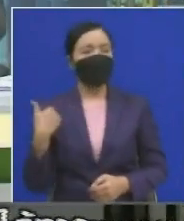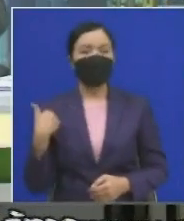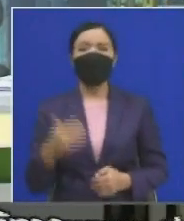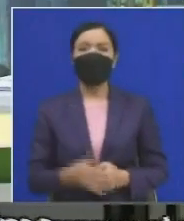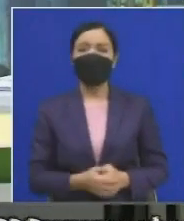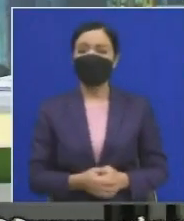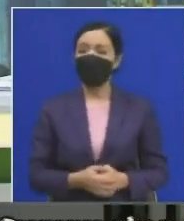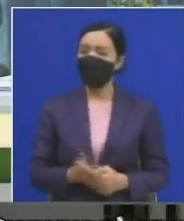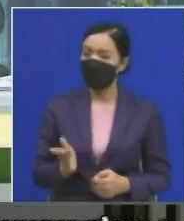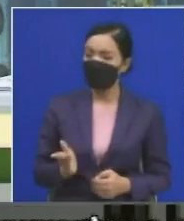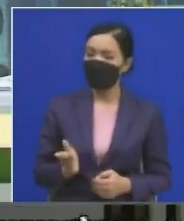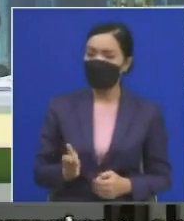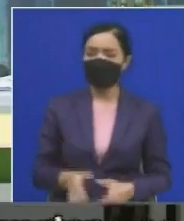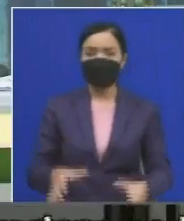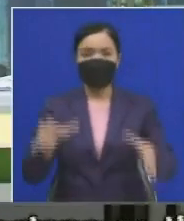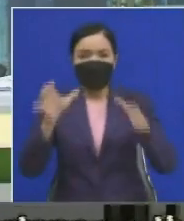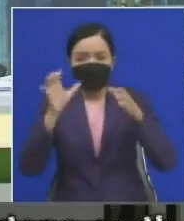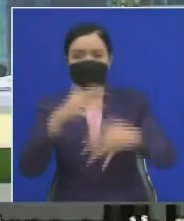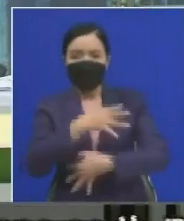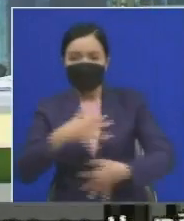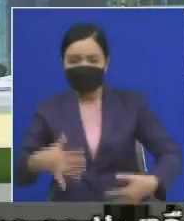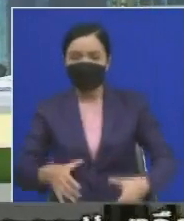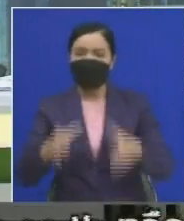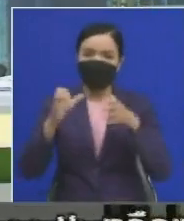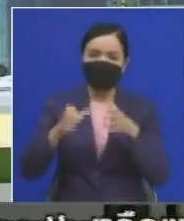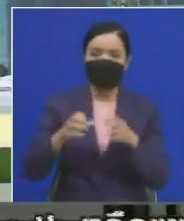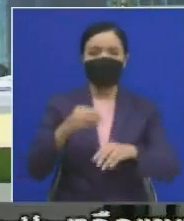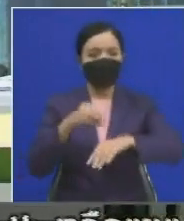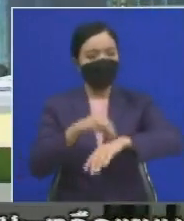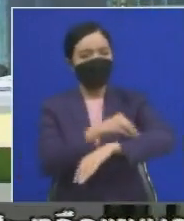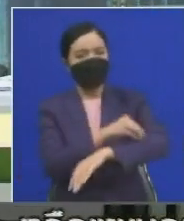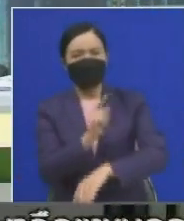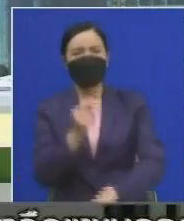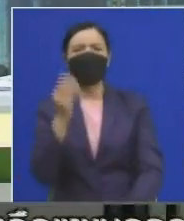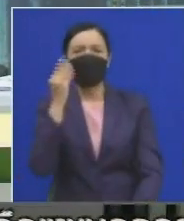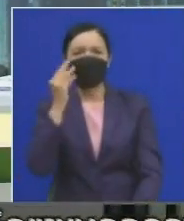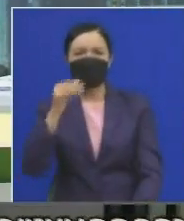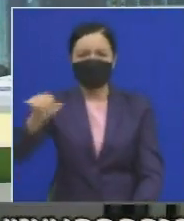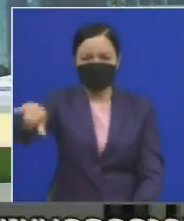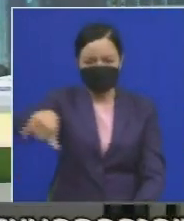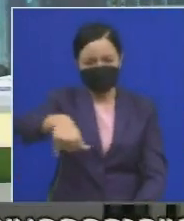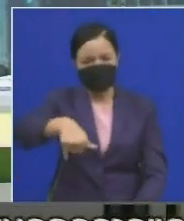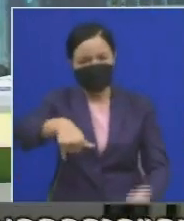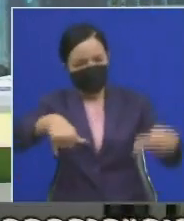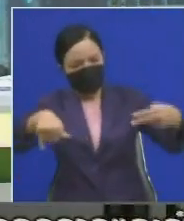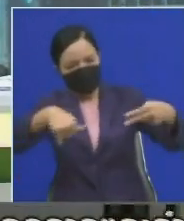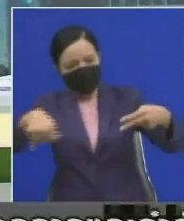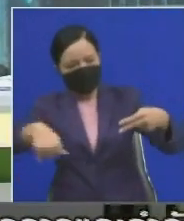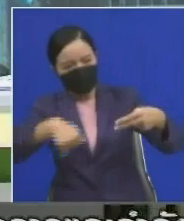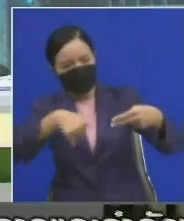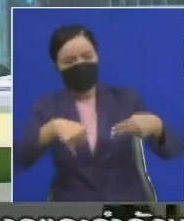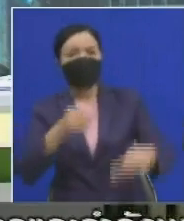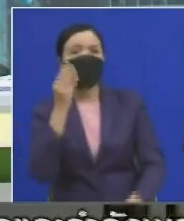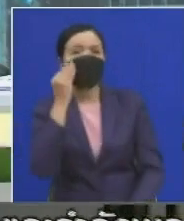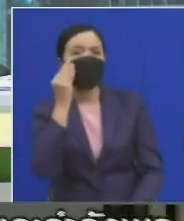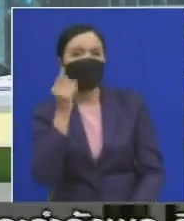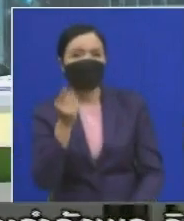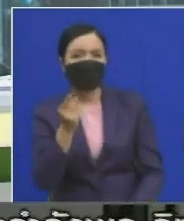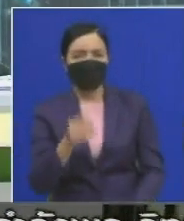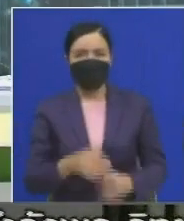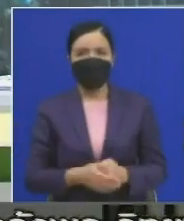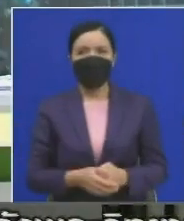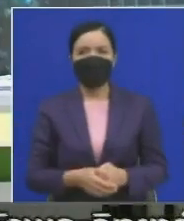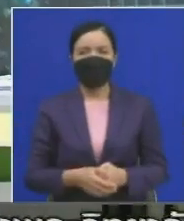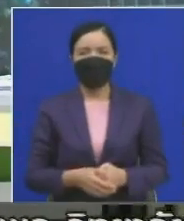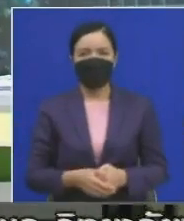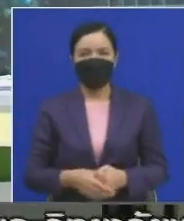mem ไมตดตง กเสื AF somebody whateverเมตๆสน่ารักก็เกิวเราอย